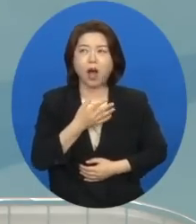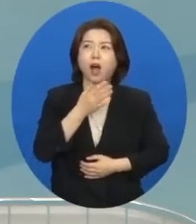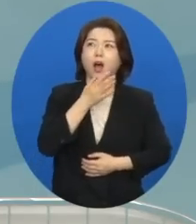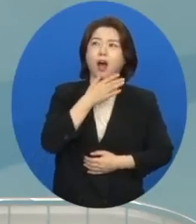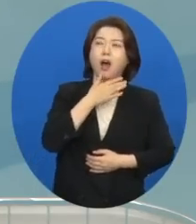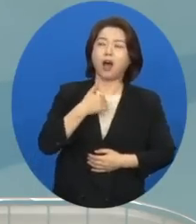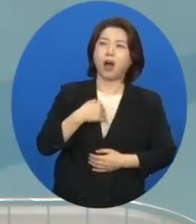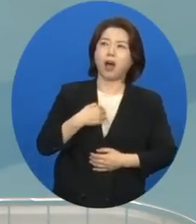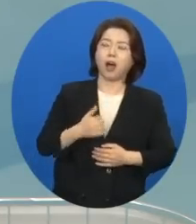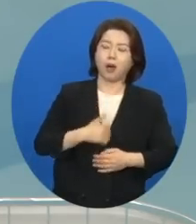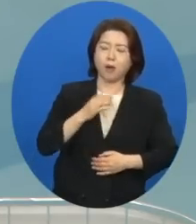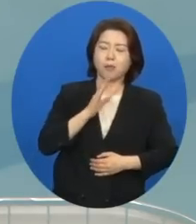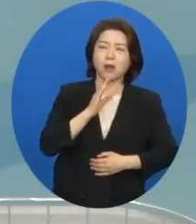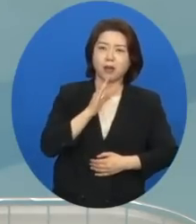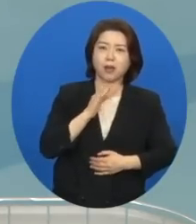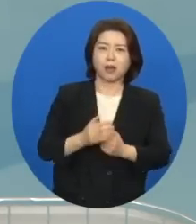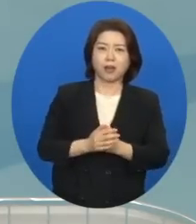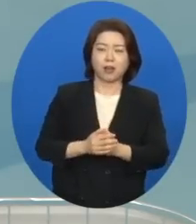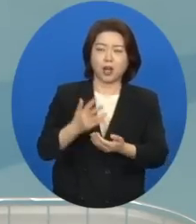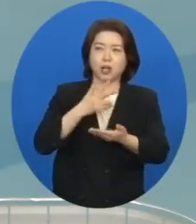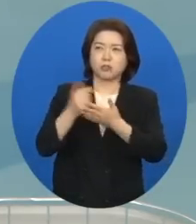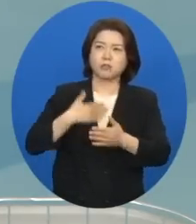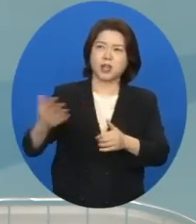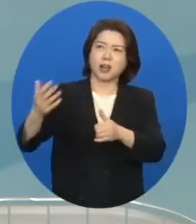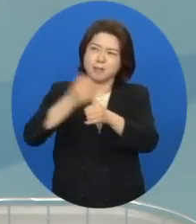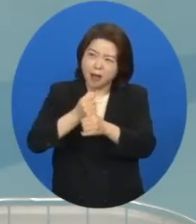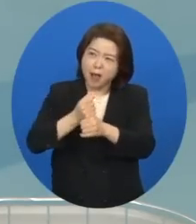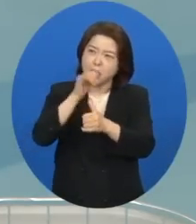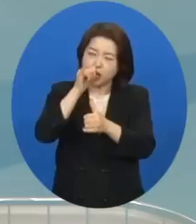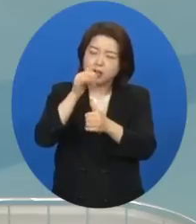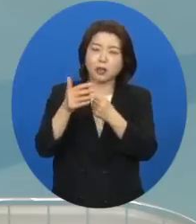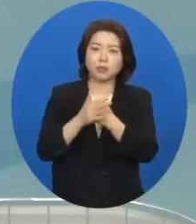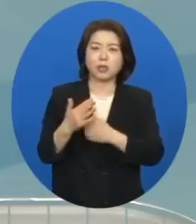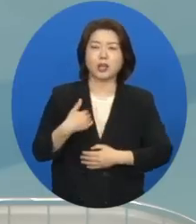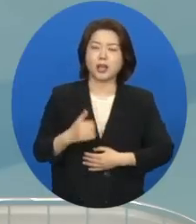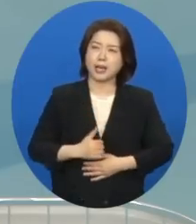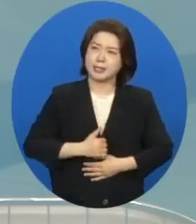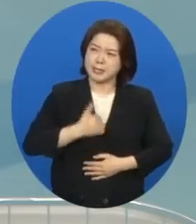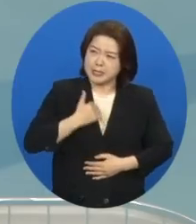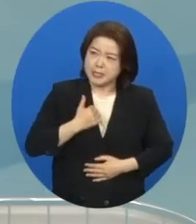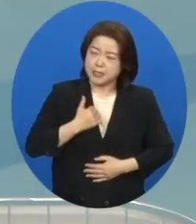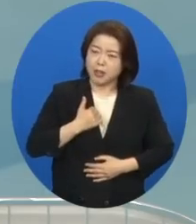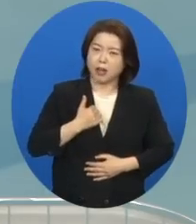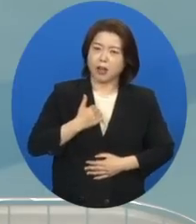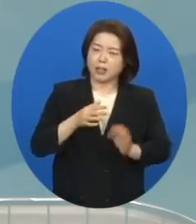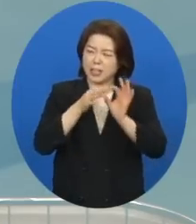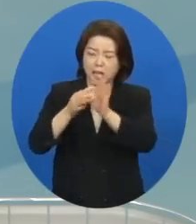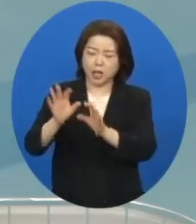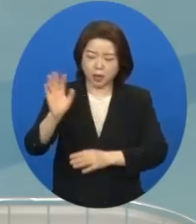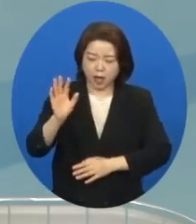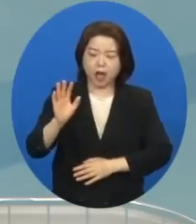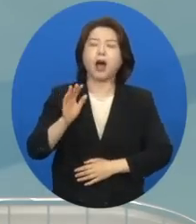그렇구나. 주님 딱 붙잡혀 있기 때문에 내가 혈기 부리고 안 사는 거구나.